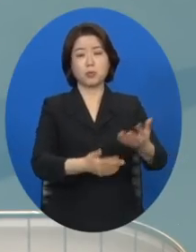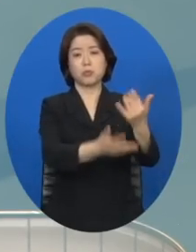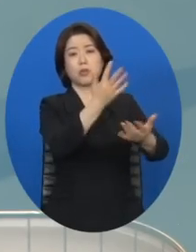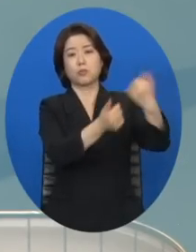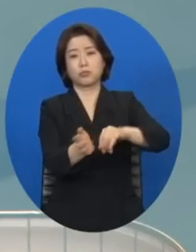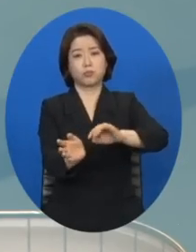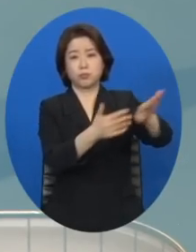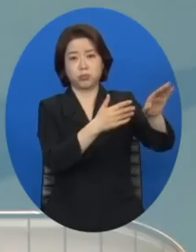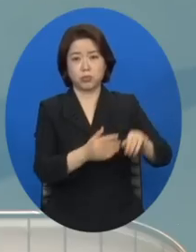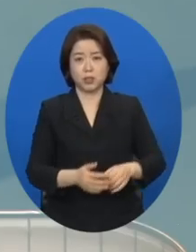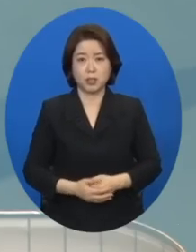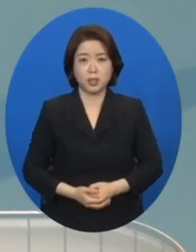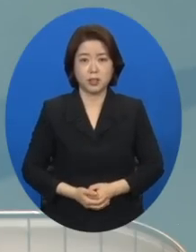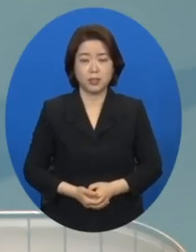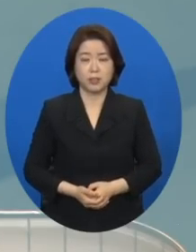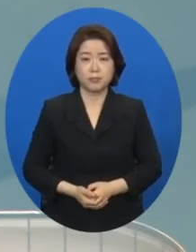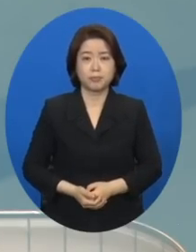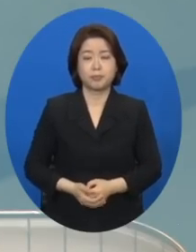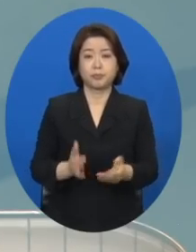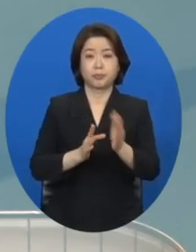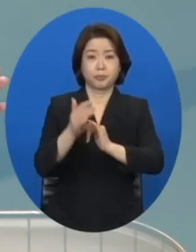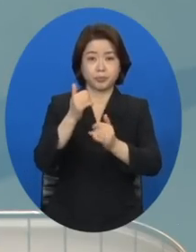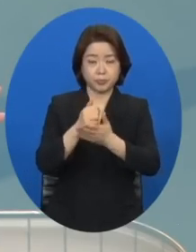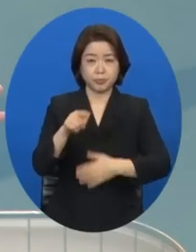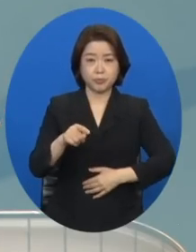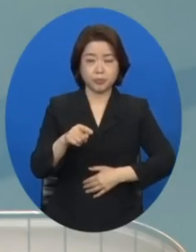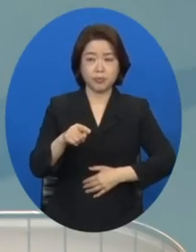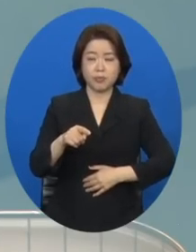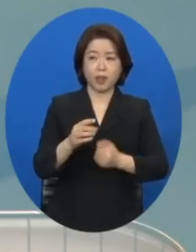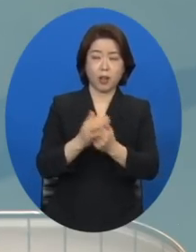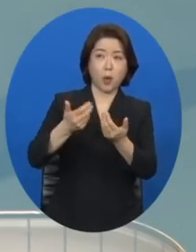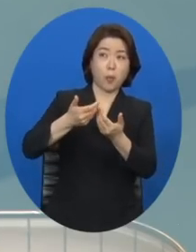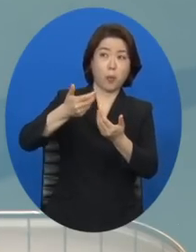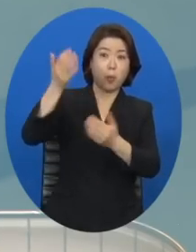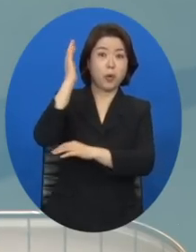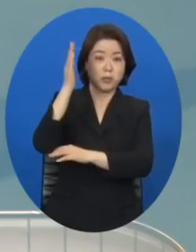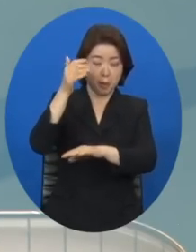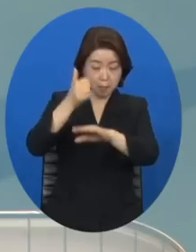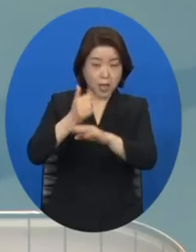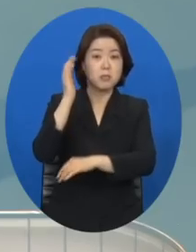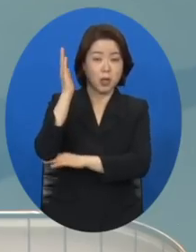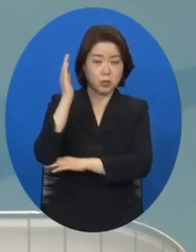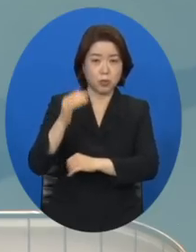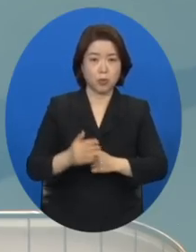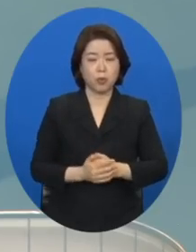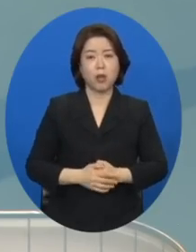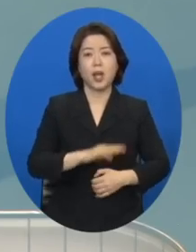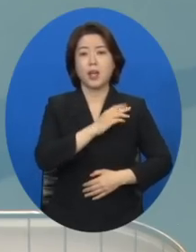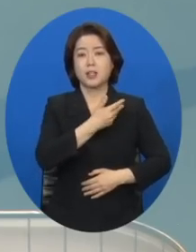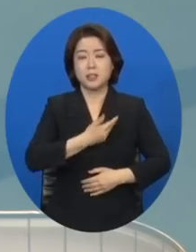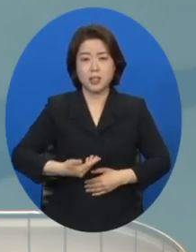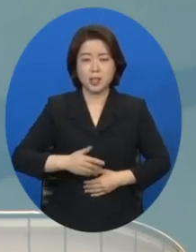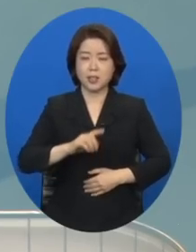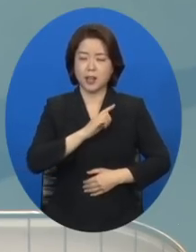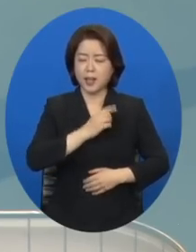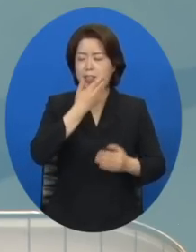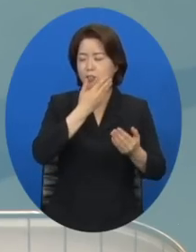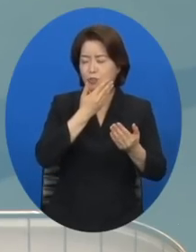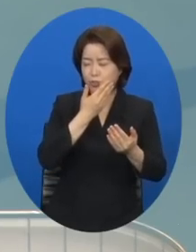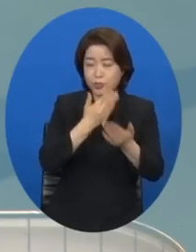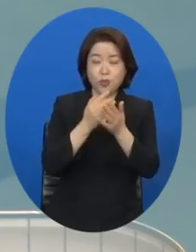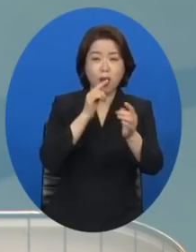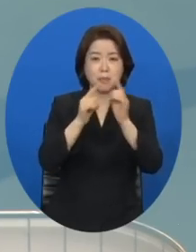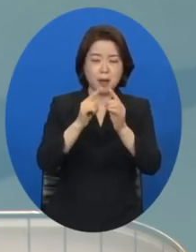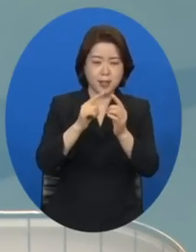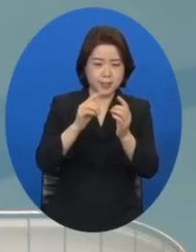없는 것이죠 자 예수님의 지금이 고별 설교라고 말씀을 드렸어요 제자들에게 가장 중요한 말씀을 지금 골라서